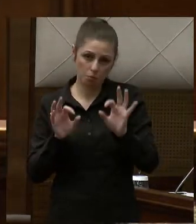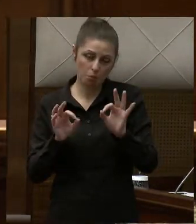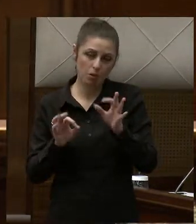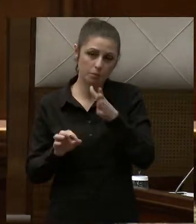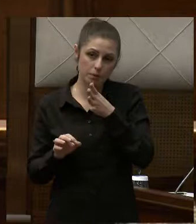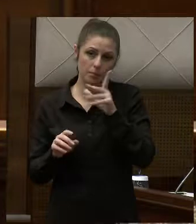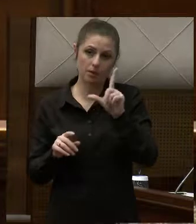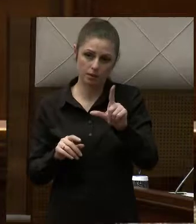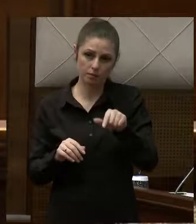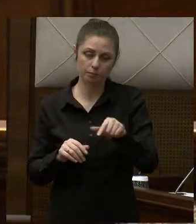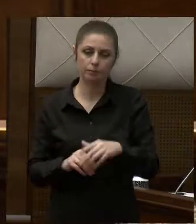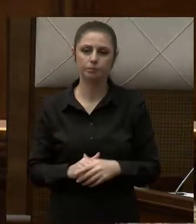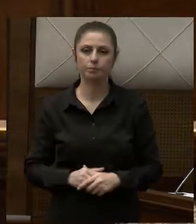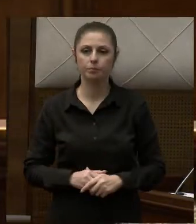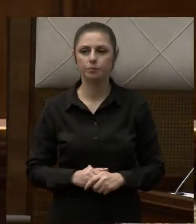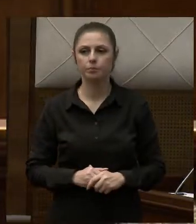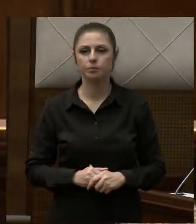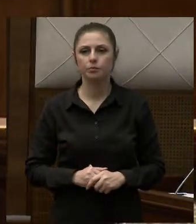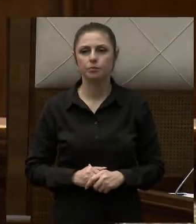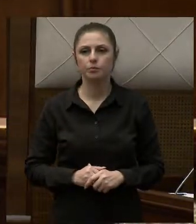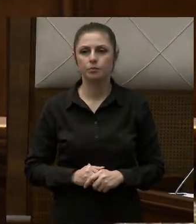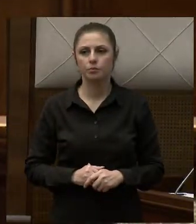gerek, böyle bilinmelidir bu.